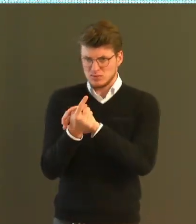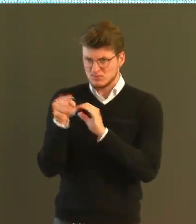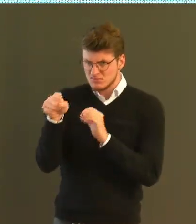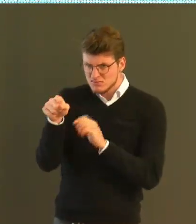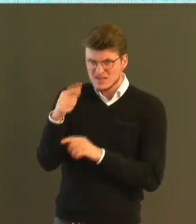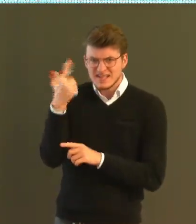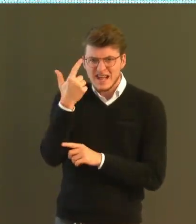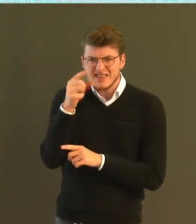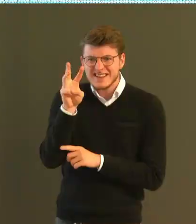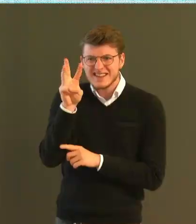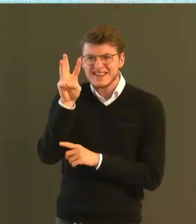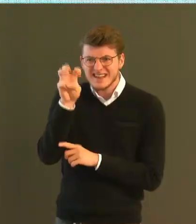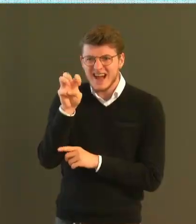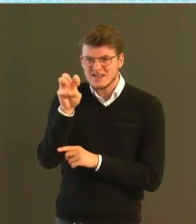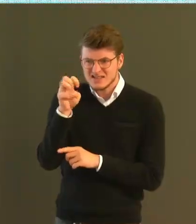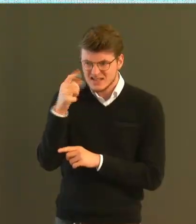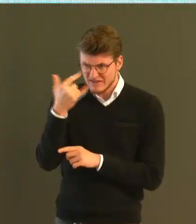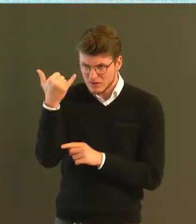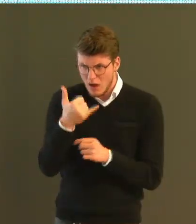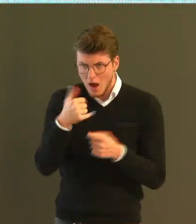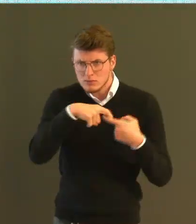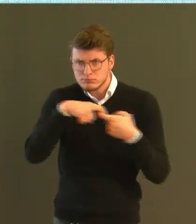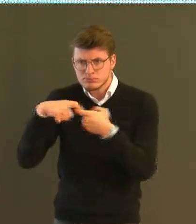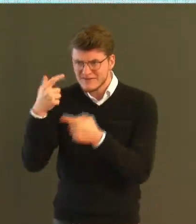de tous bords donneriez